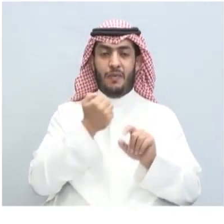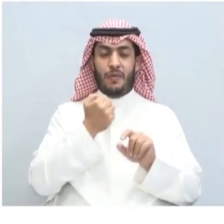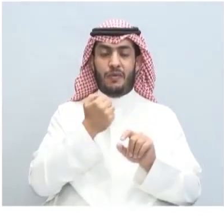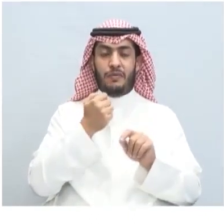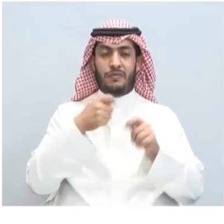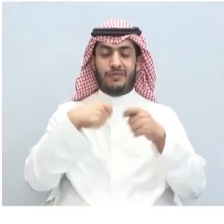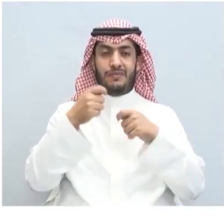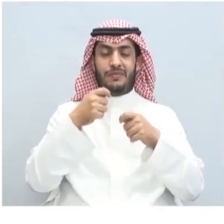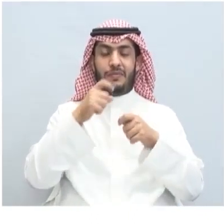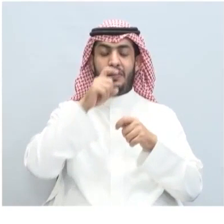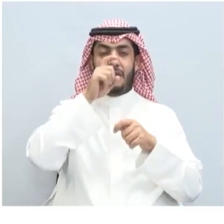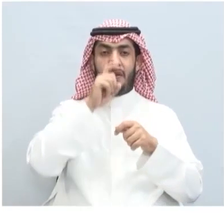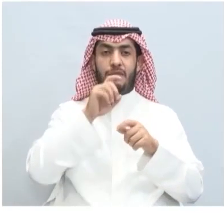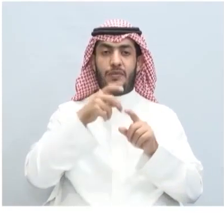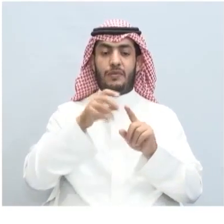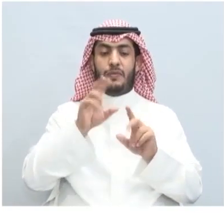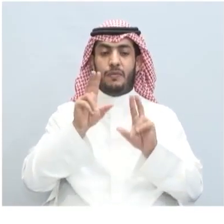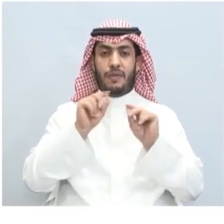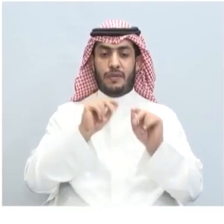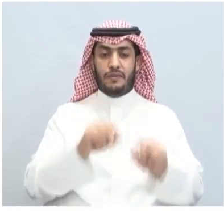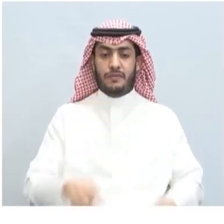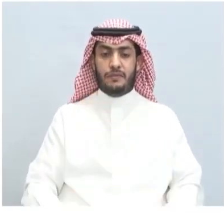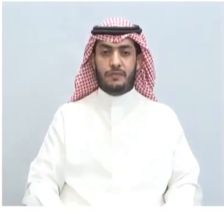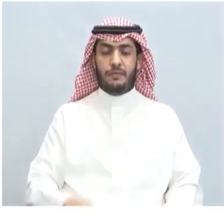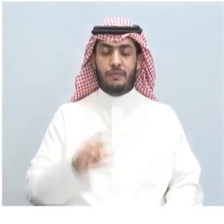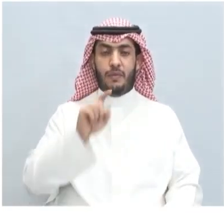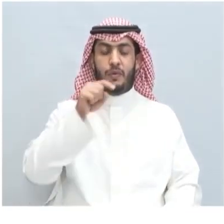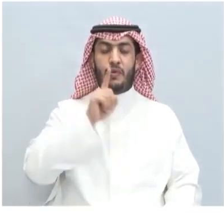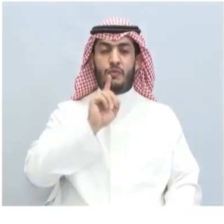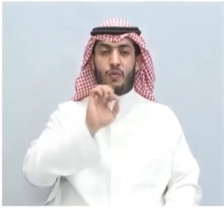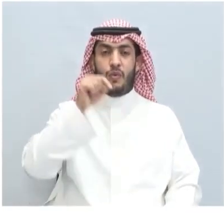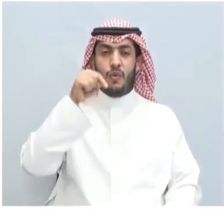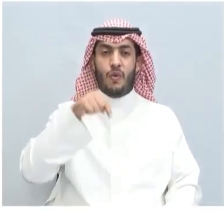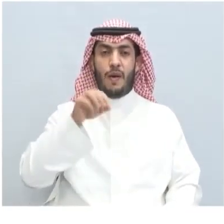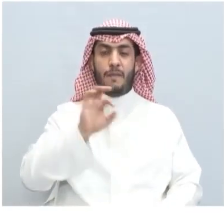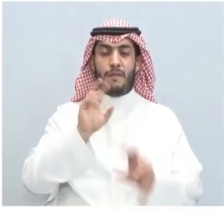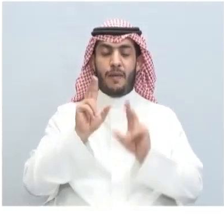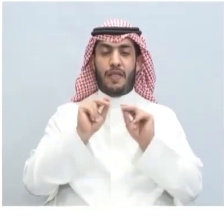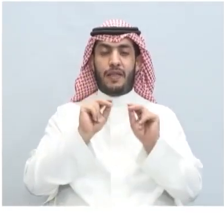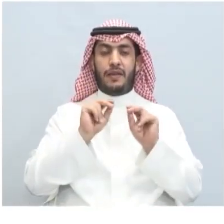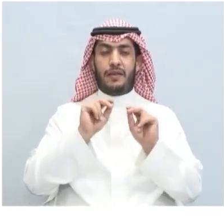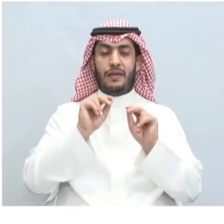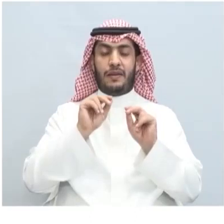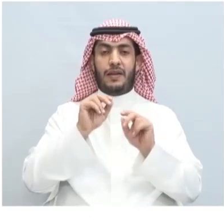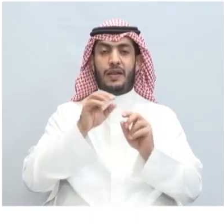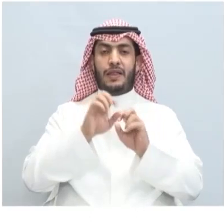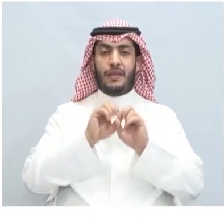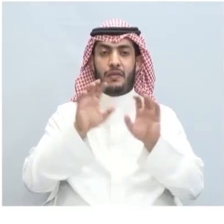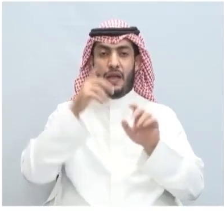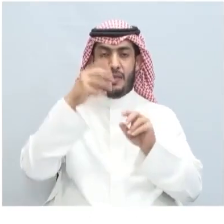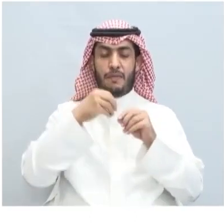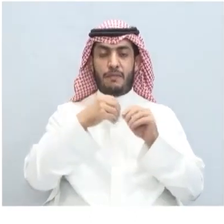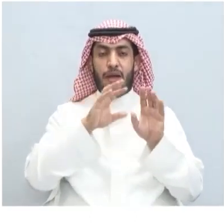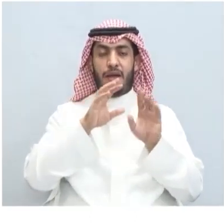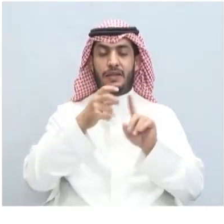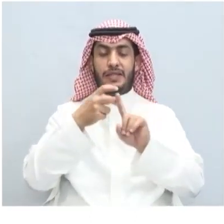للمستثمر ان يكون مالك للسهم بمعنى هذا هو من يحدد من ياخذ التوزيعات اذا باع